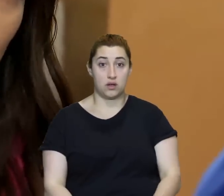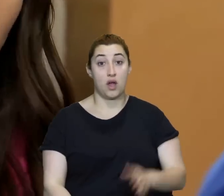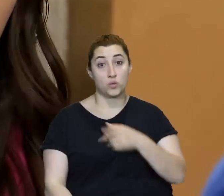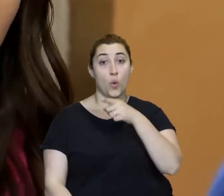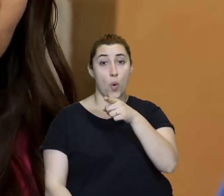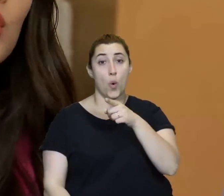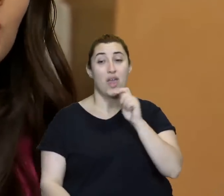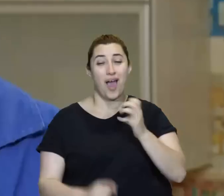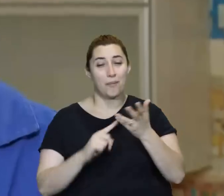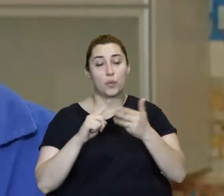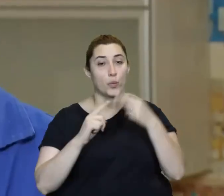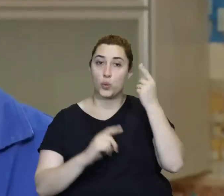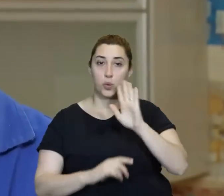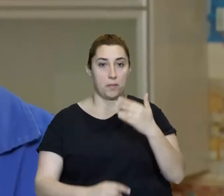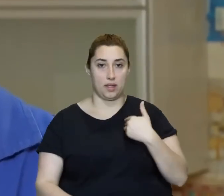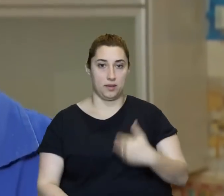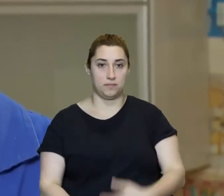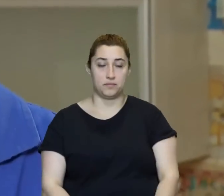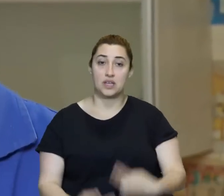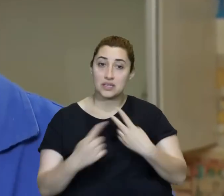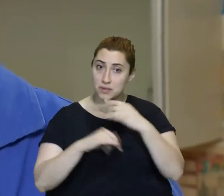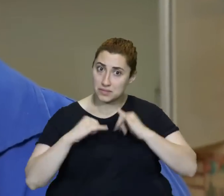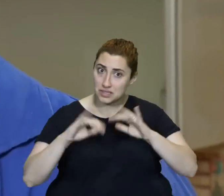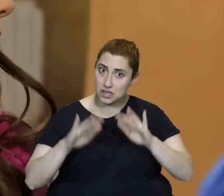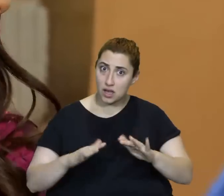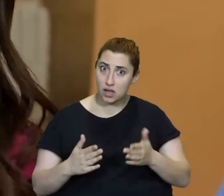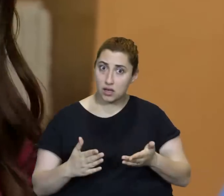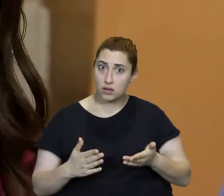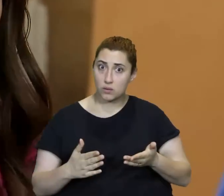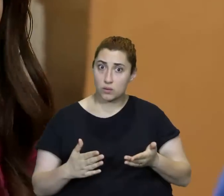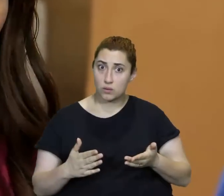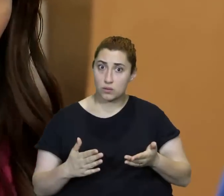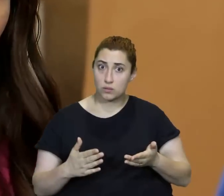Ayrıca onun da yaptıklarını unutmadım daha. Yasemin sakin olur musun?